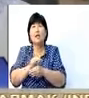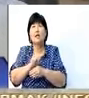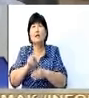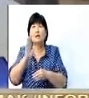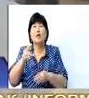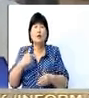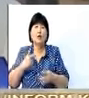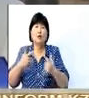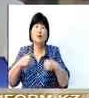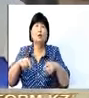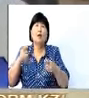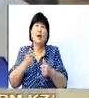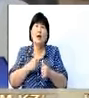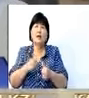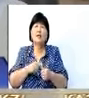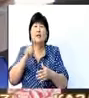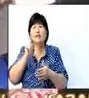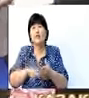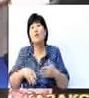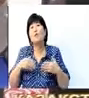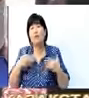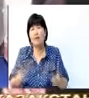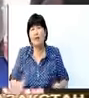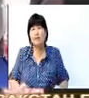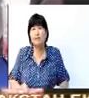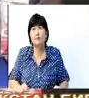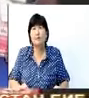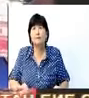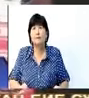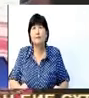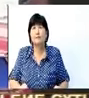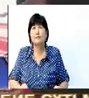деп мен ұжымымның атынан сенім білдіремін.